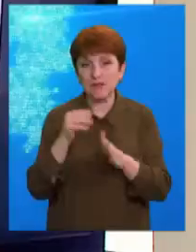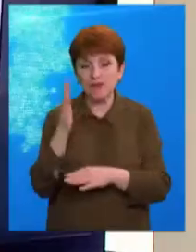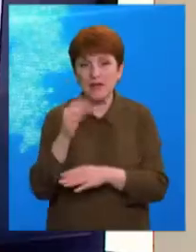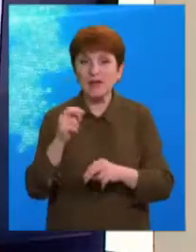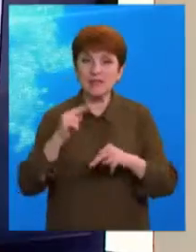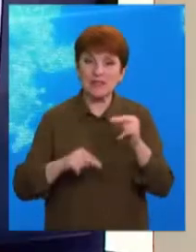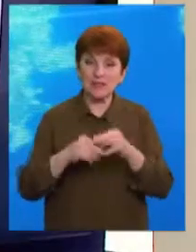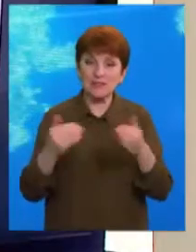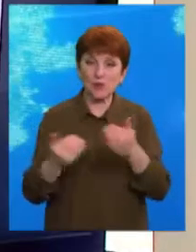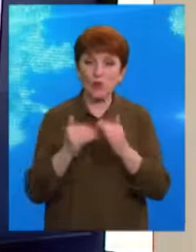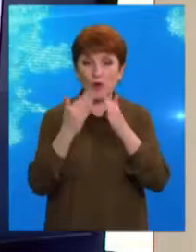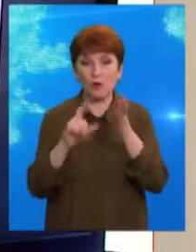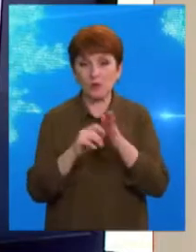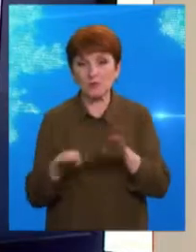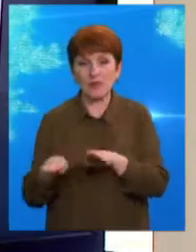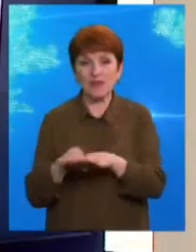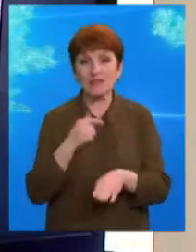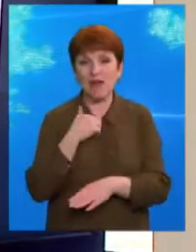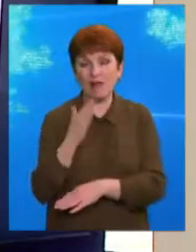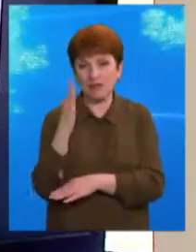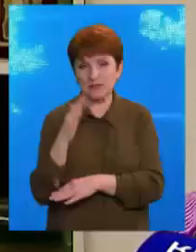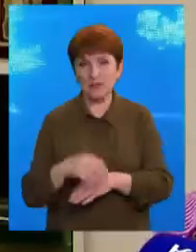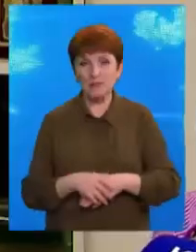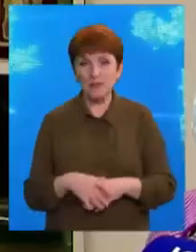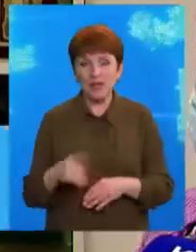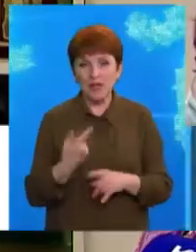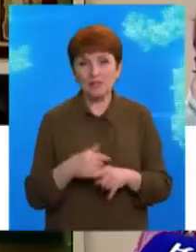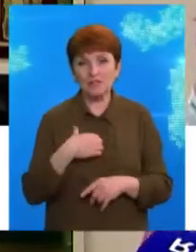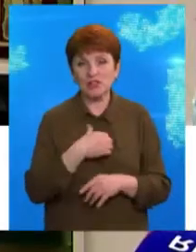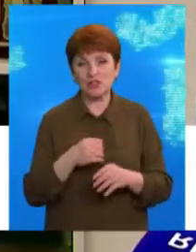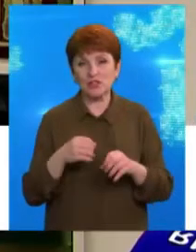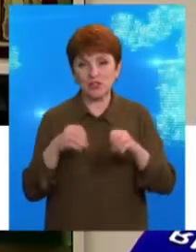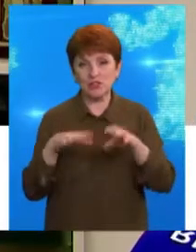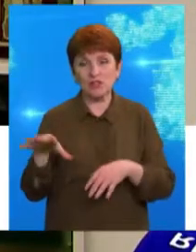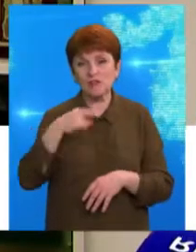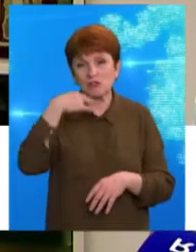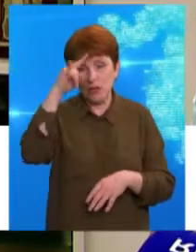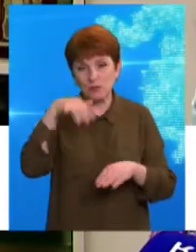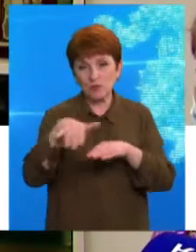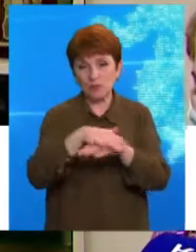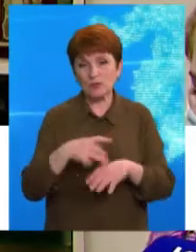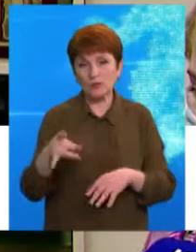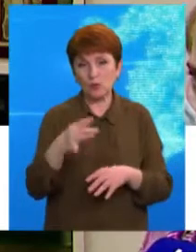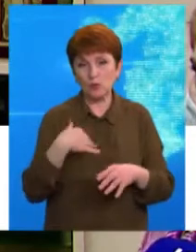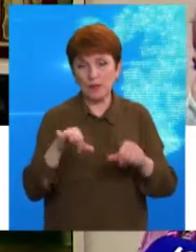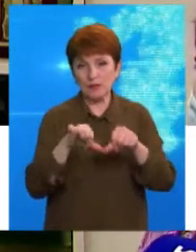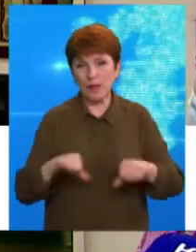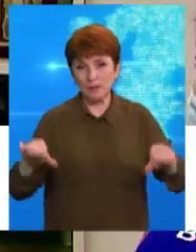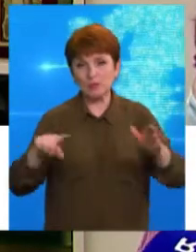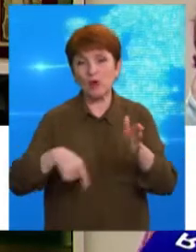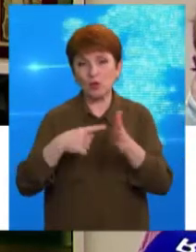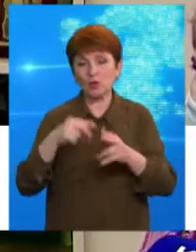строительство нового корпуса единогласно. Это важнейшее решение для всей Челябинской области. Впереди у нас еще комиссия по